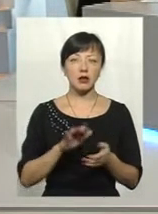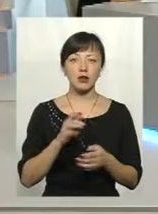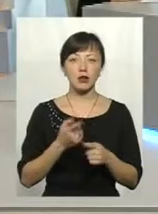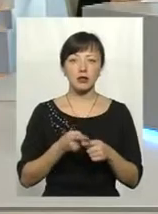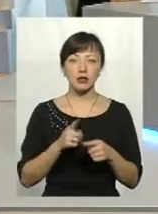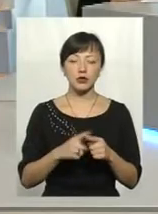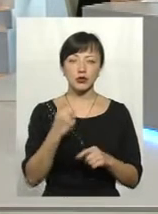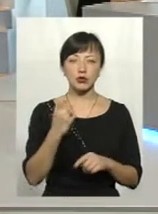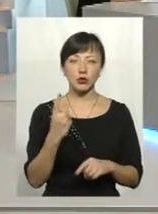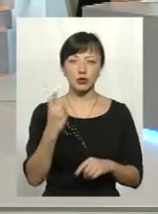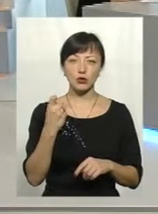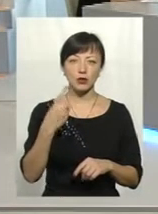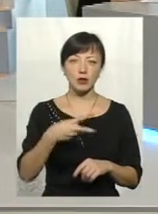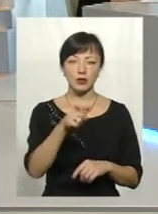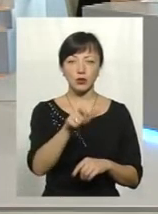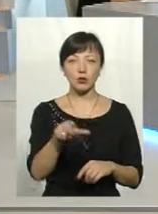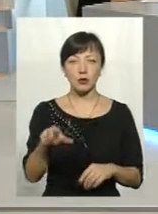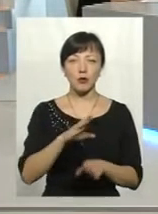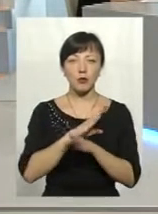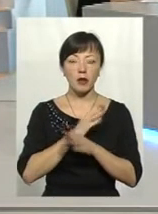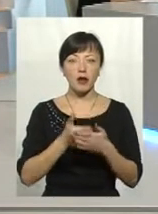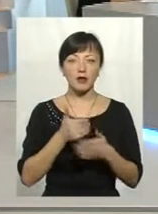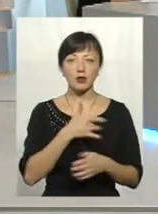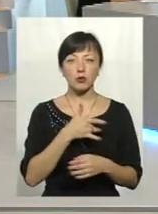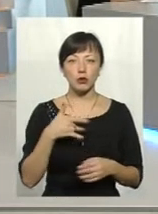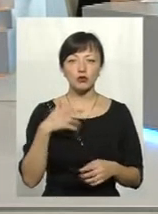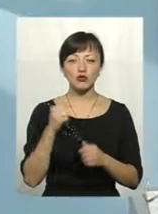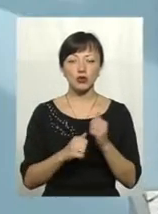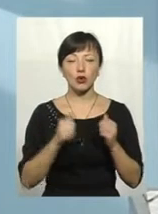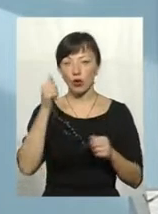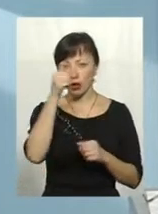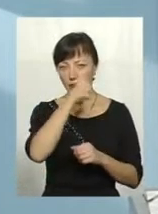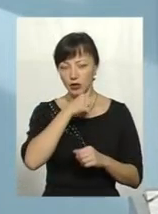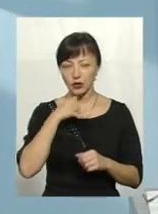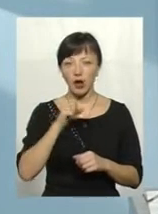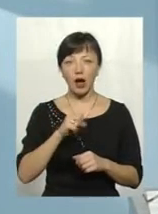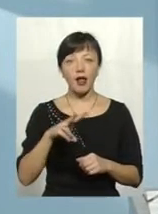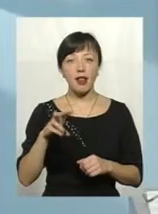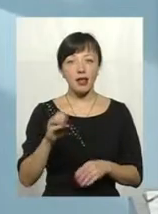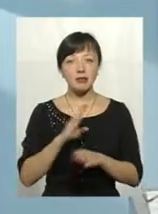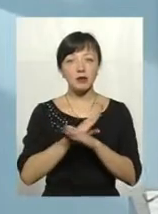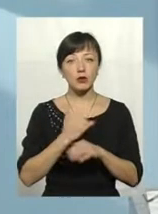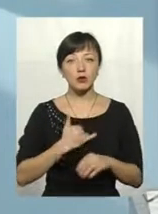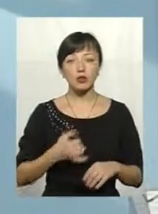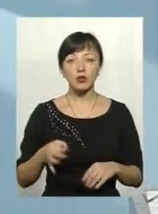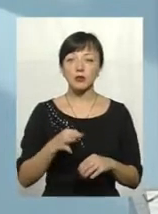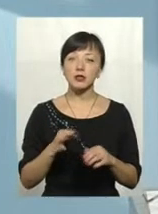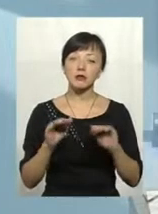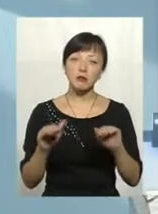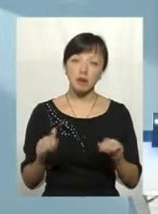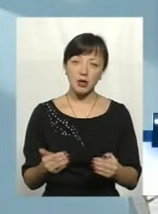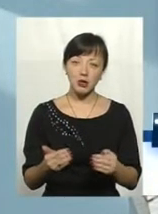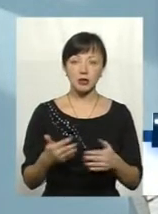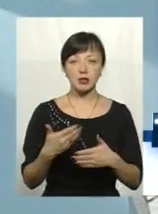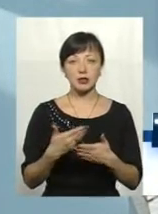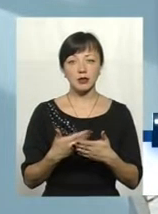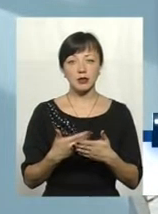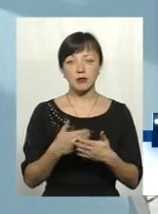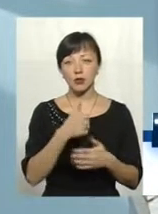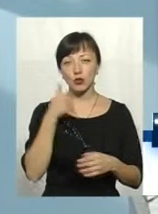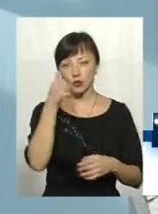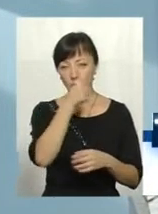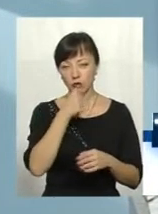так, 100-120 осіб помирає від туберкульозу, щорічно в нас помирає. Але смертність в нашій області нижча, вона становить, в минулому